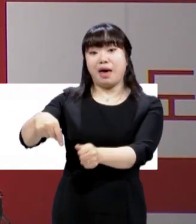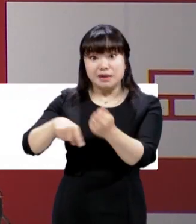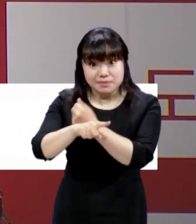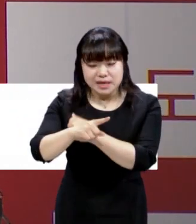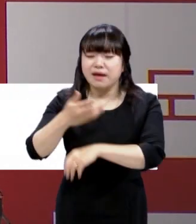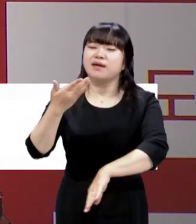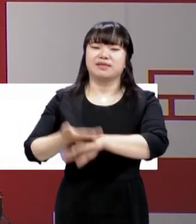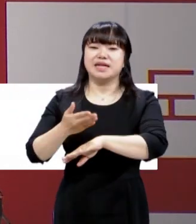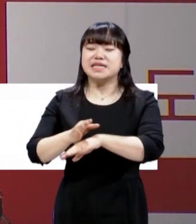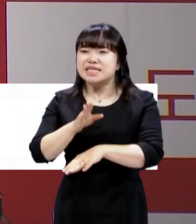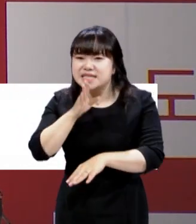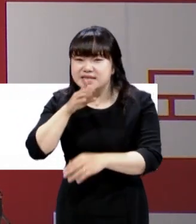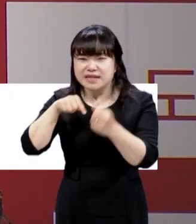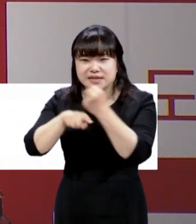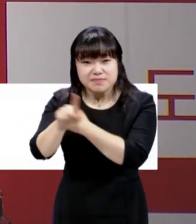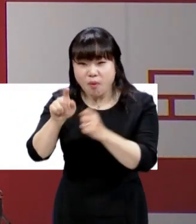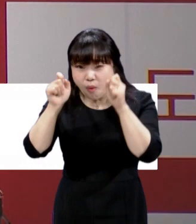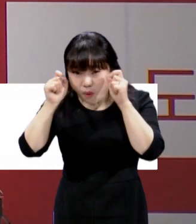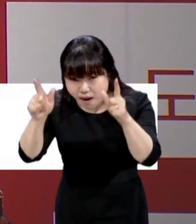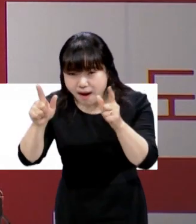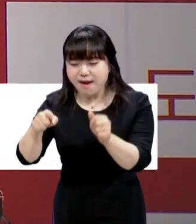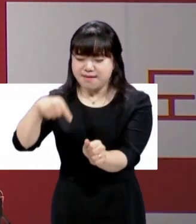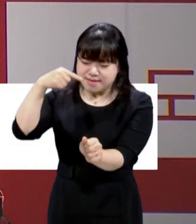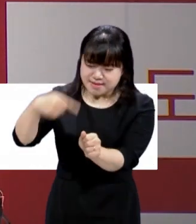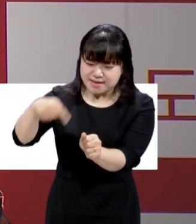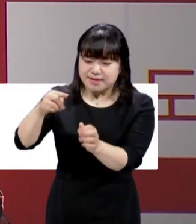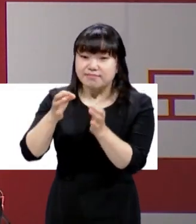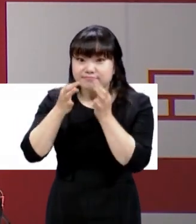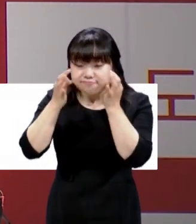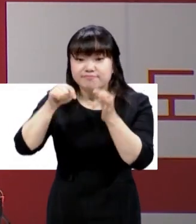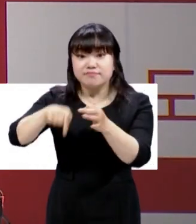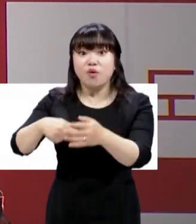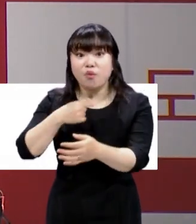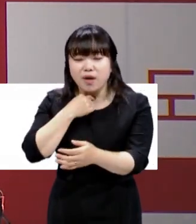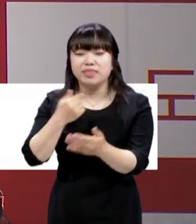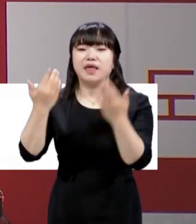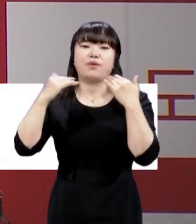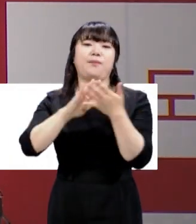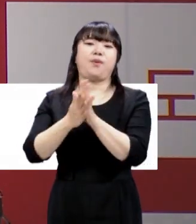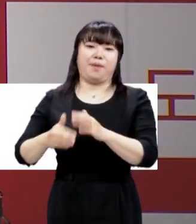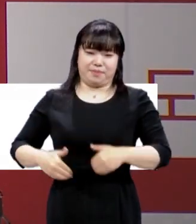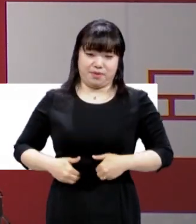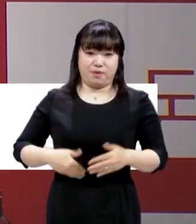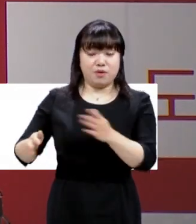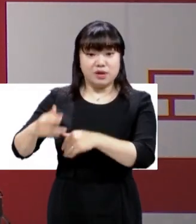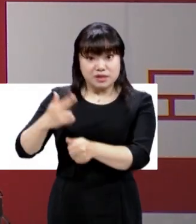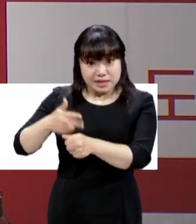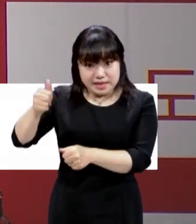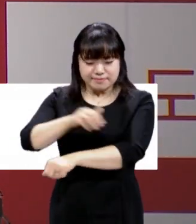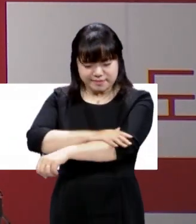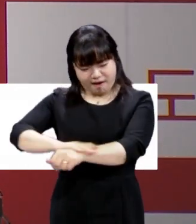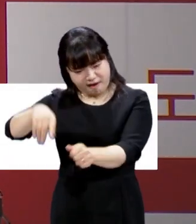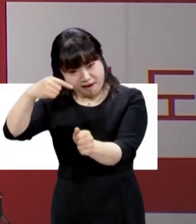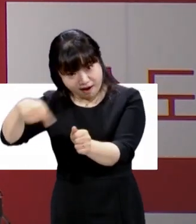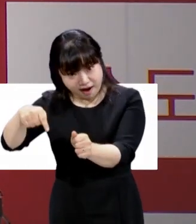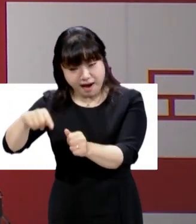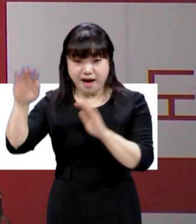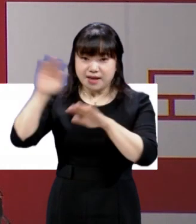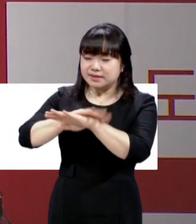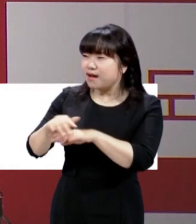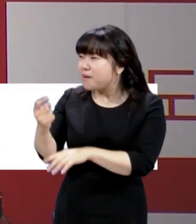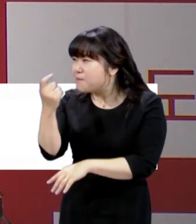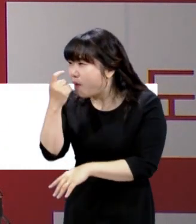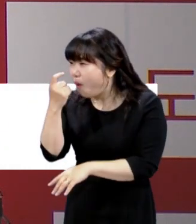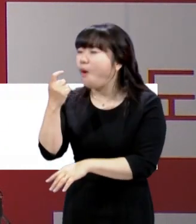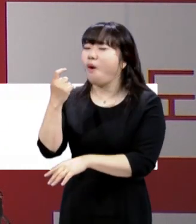것으로 학생들에게 떨려 주겠습니다 선생님은 잘 가르치고 학생은 잘